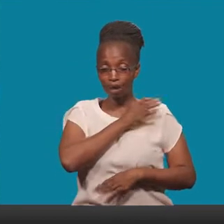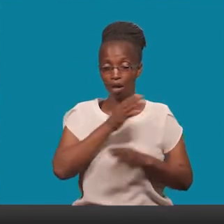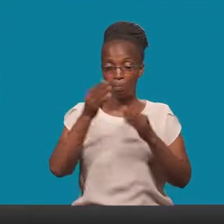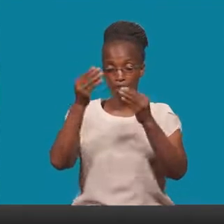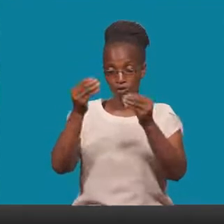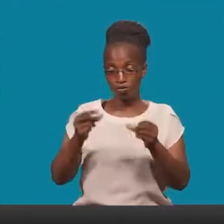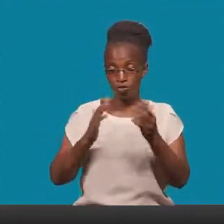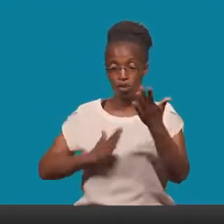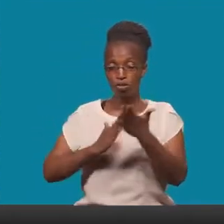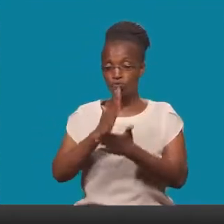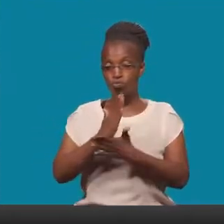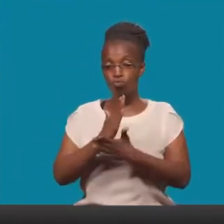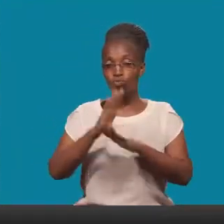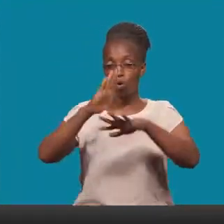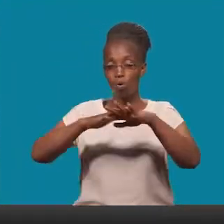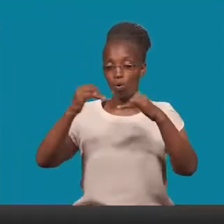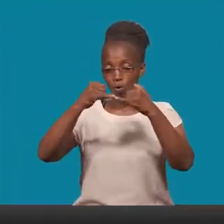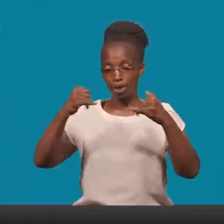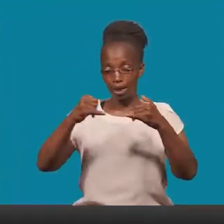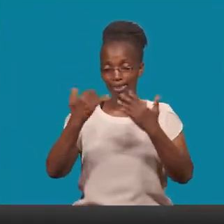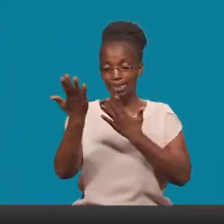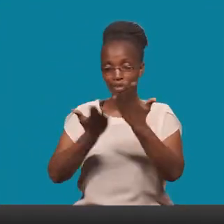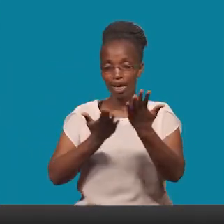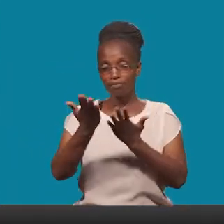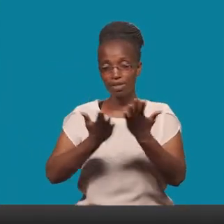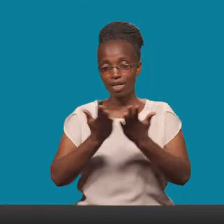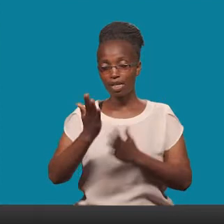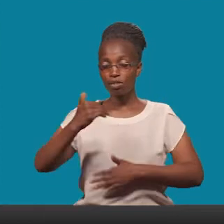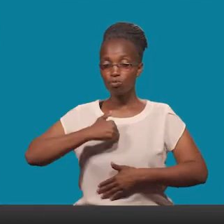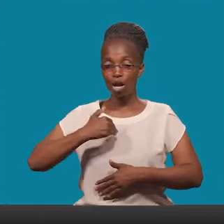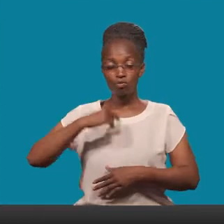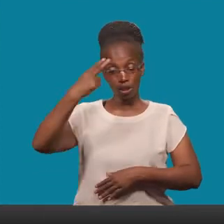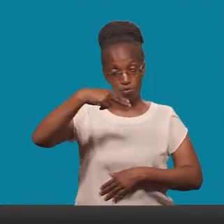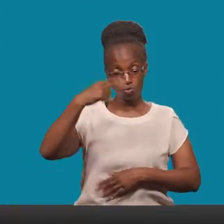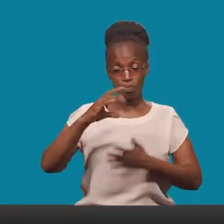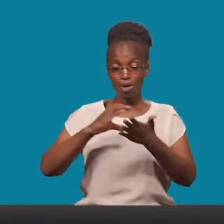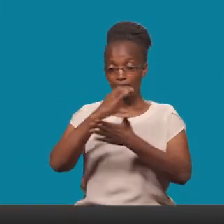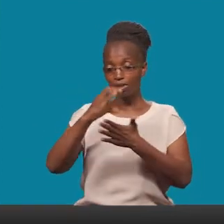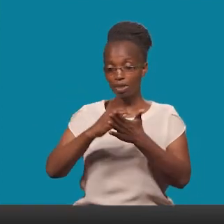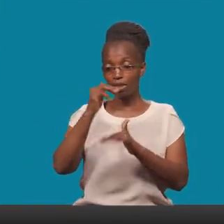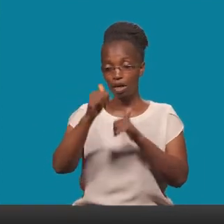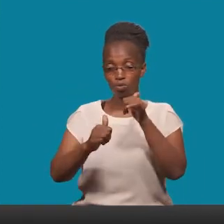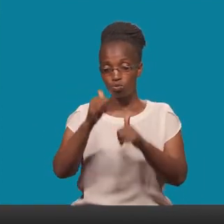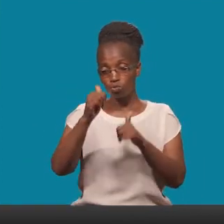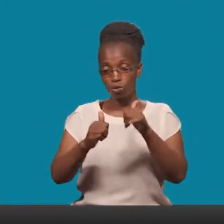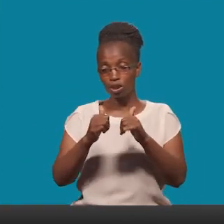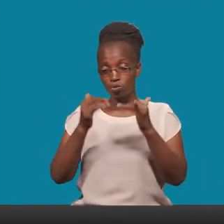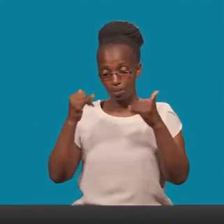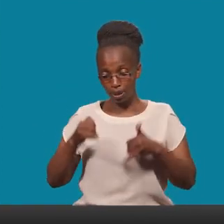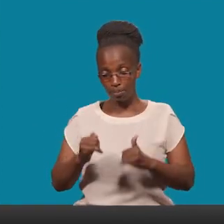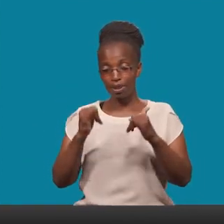zimefanyika kupitia kwa mitandao. This is online, coupled with the concept of huduma centers which we